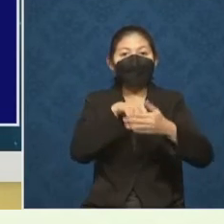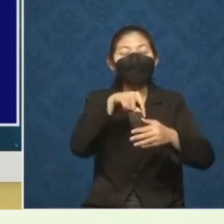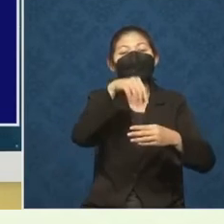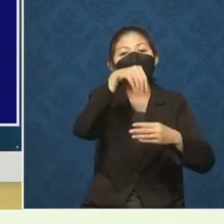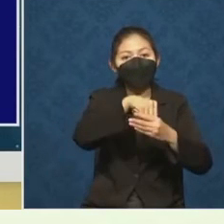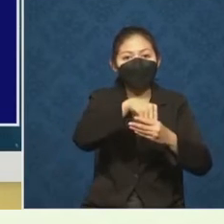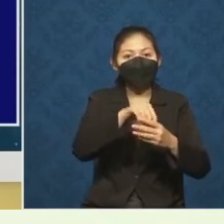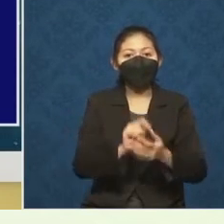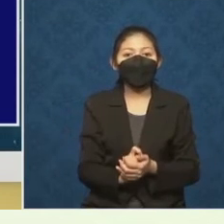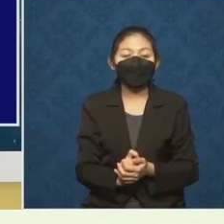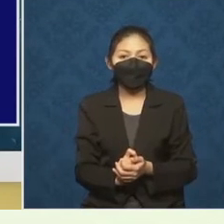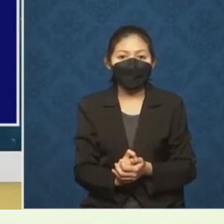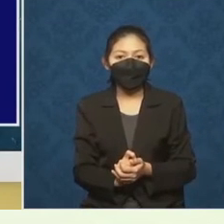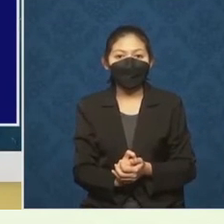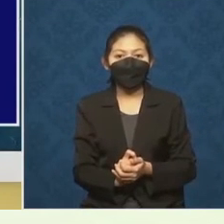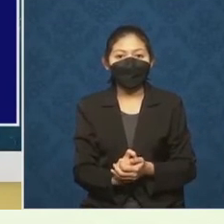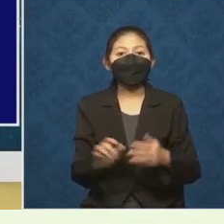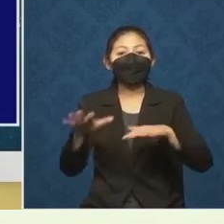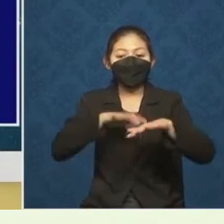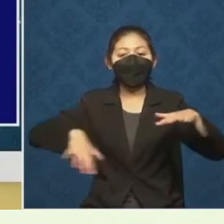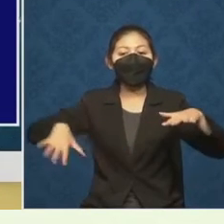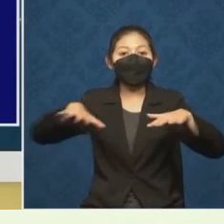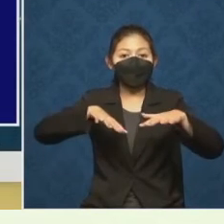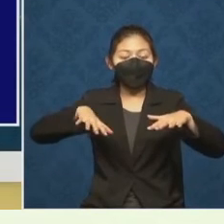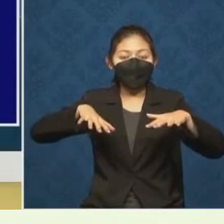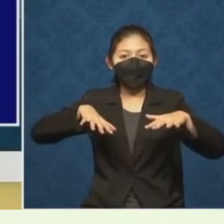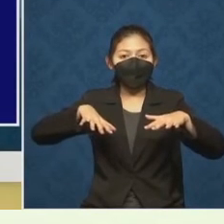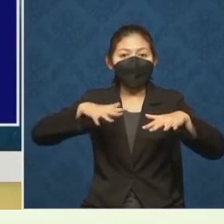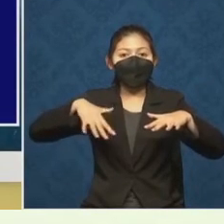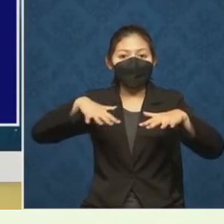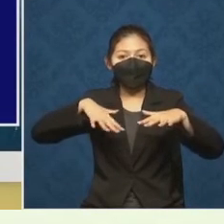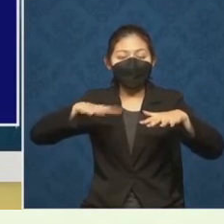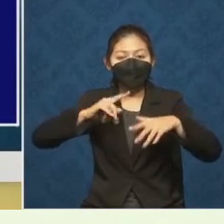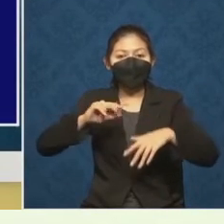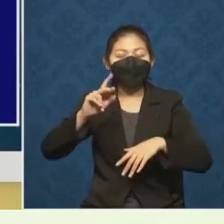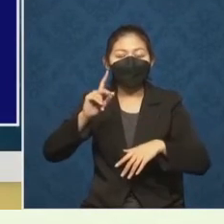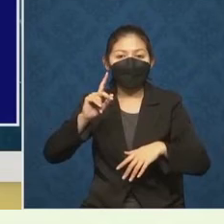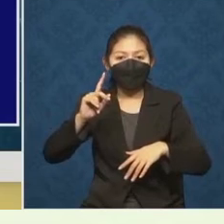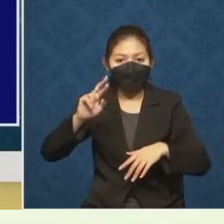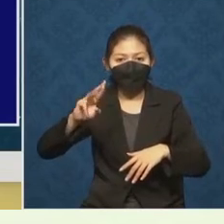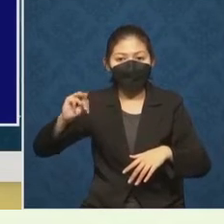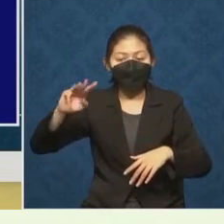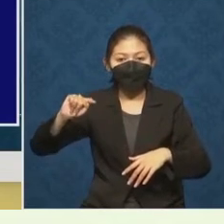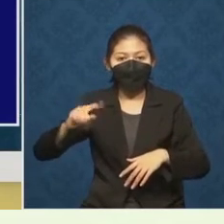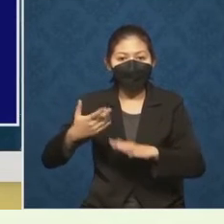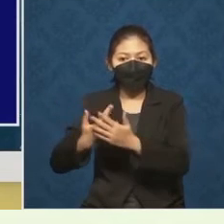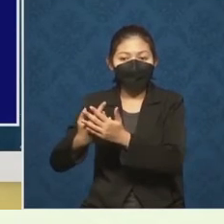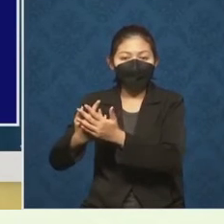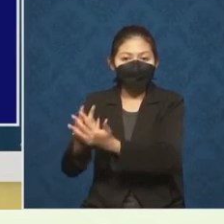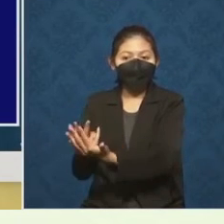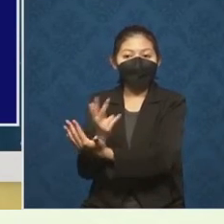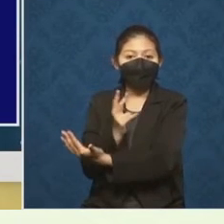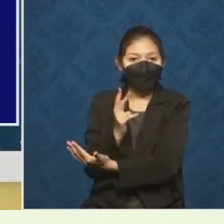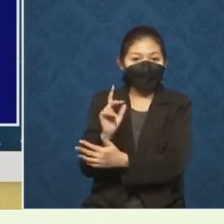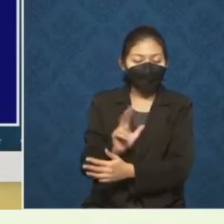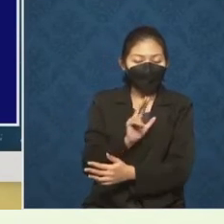ะครับทั่วไปนะครับท่านรัฐมนตรีก็ส่งรองผู้จัดการ3คนไปดูแลการเลือกตั้งนะครับ